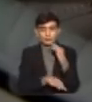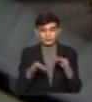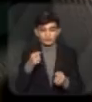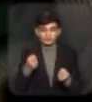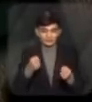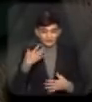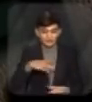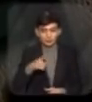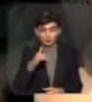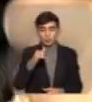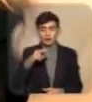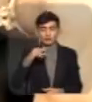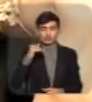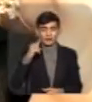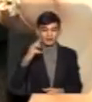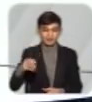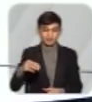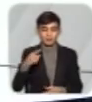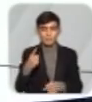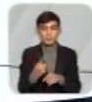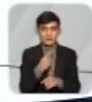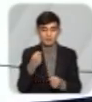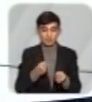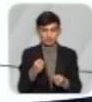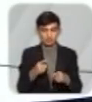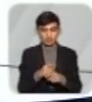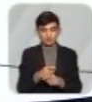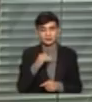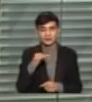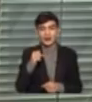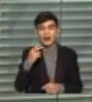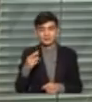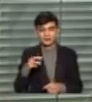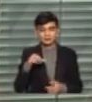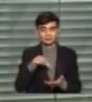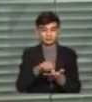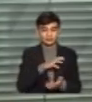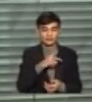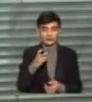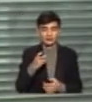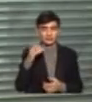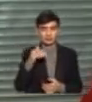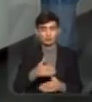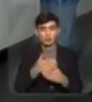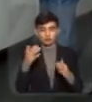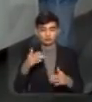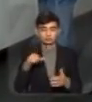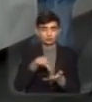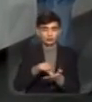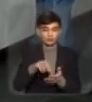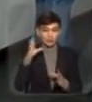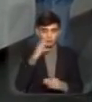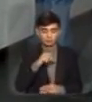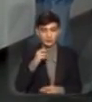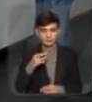жүргізіп көрмеген Гүлжанаттың бұл алғашқы темір тұлпары. Ал акцияға 200 мыңнан жоғары несие алғандар қатыса алады.